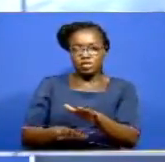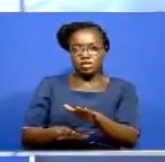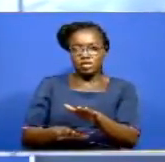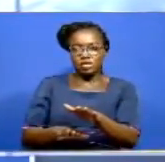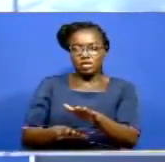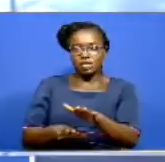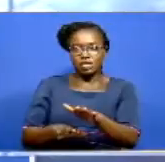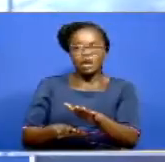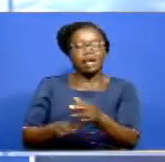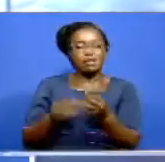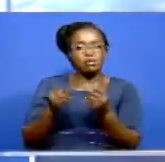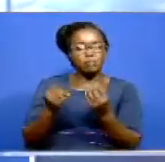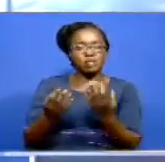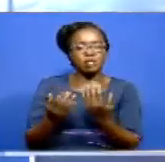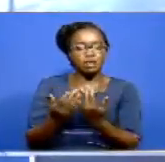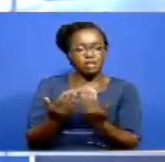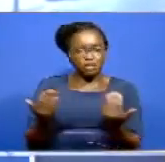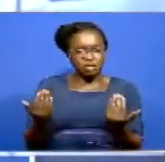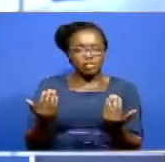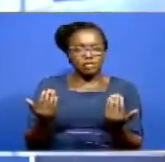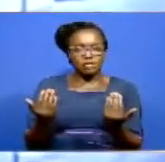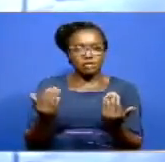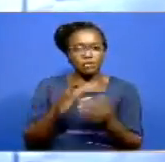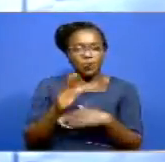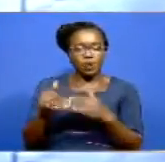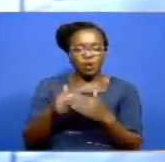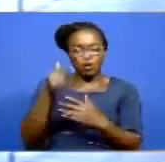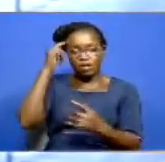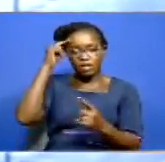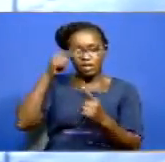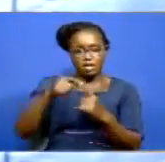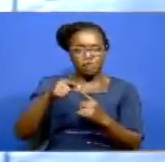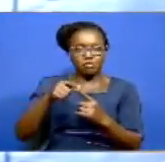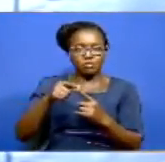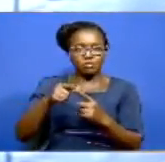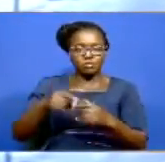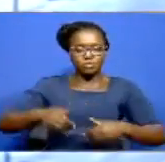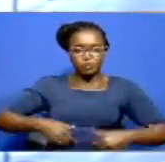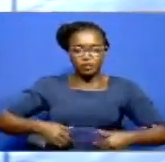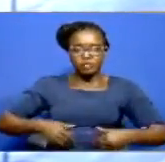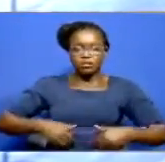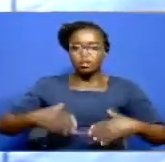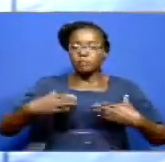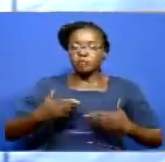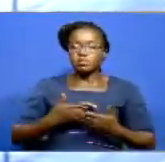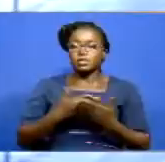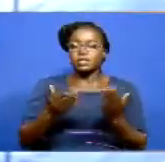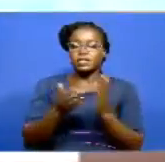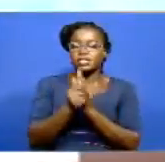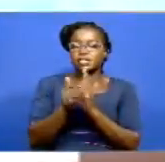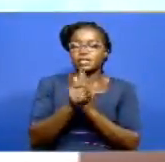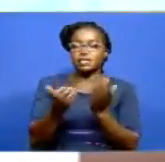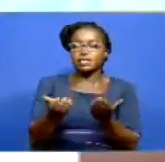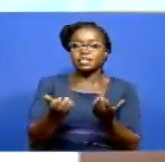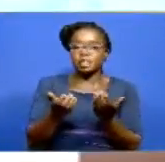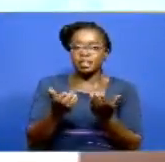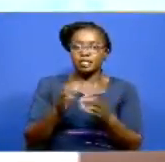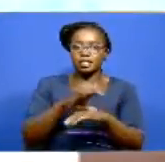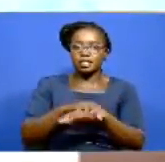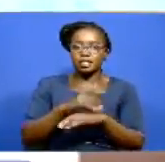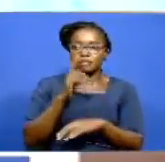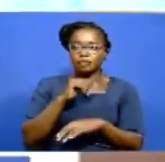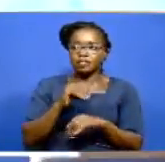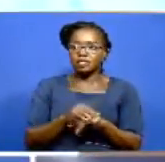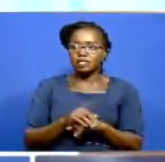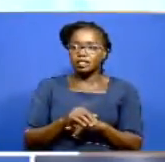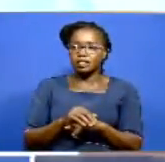beauty. So all this put together is to make sure that our youths and our people out there, they can get the skill they need. Matangi